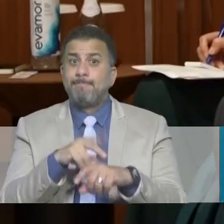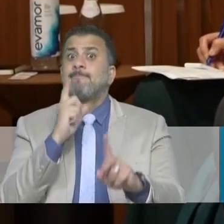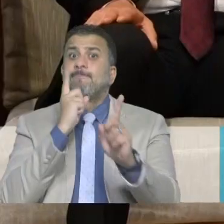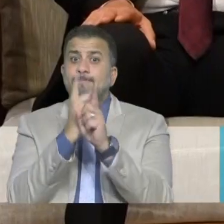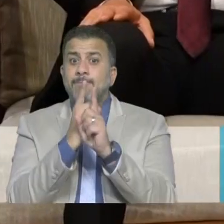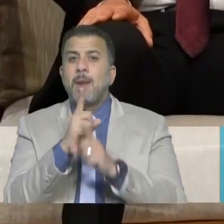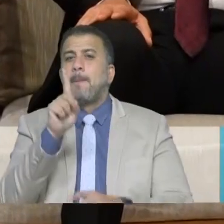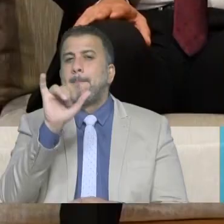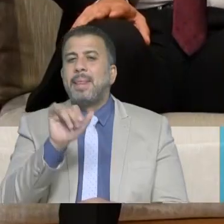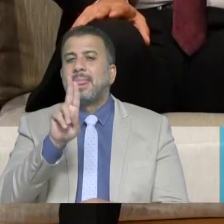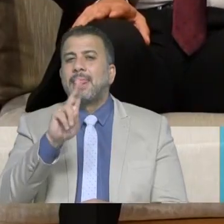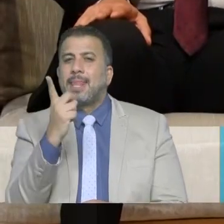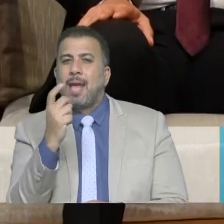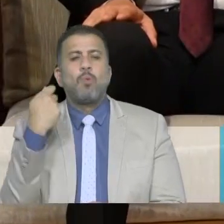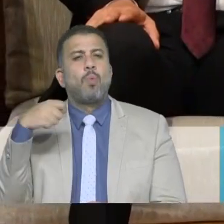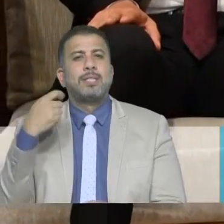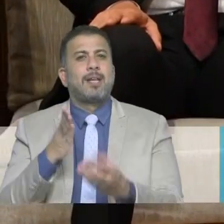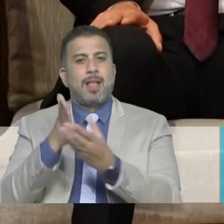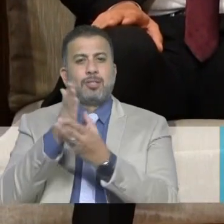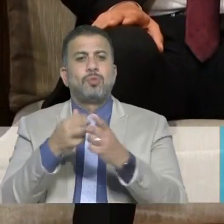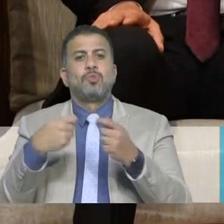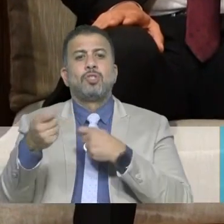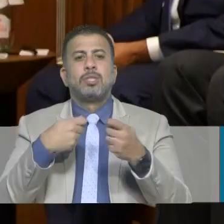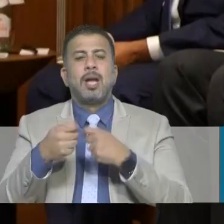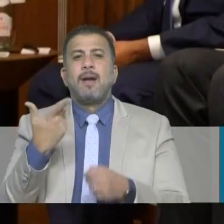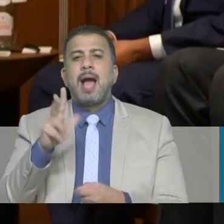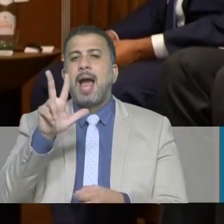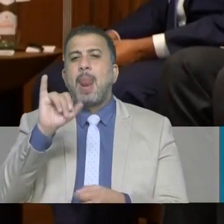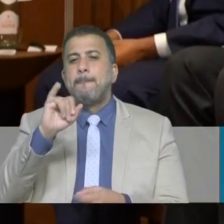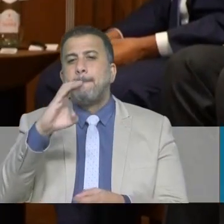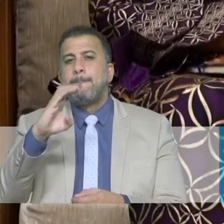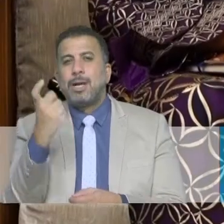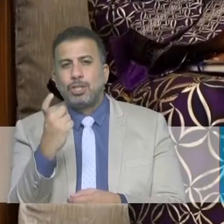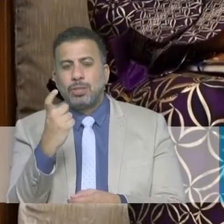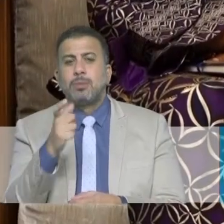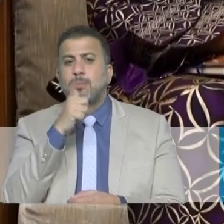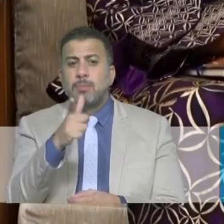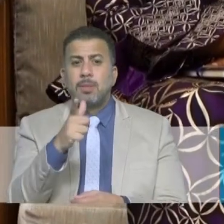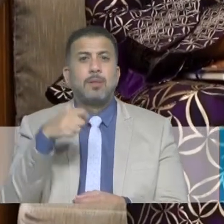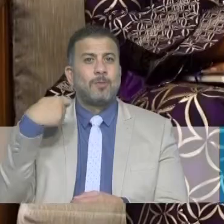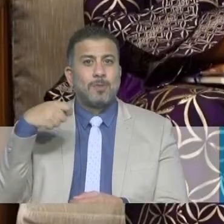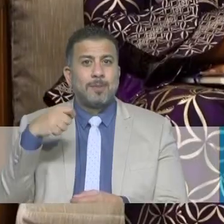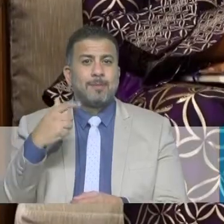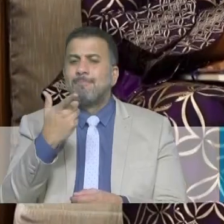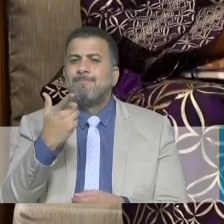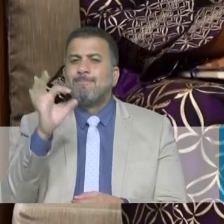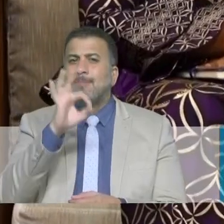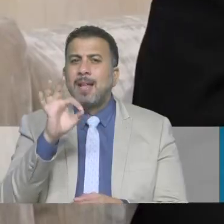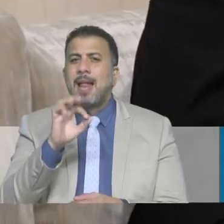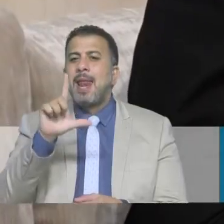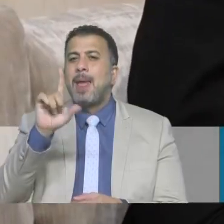معالي بيتر سيارتو وزير الخارجيه والتجاره في المجر ومعالي ساره بيولو وزيره خارجيه جمهوريه